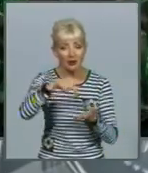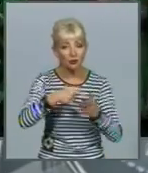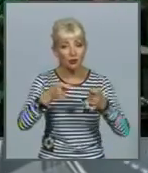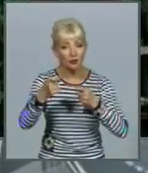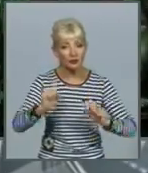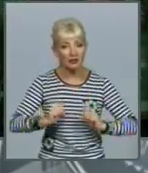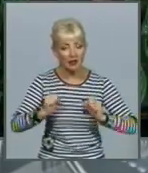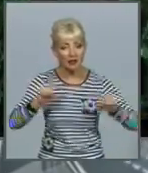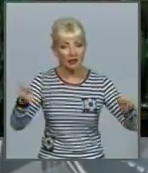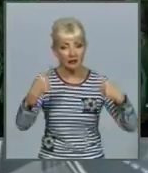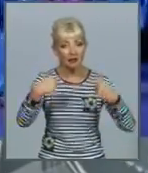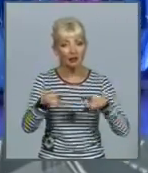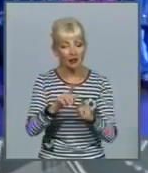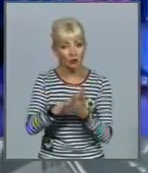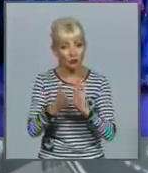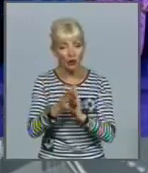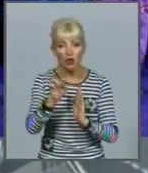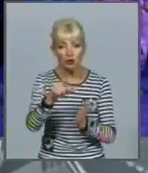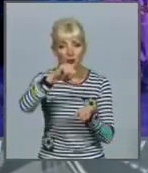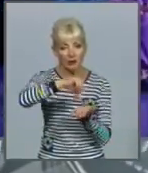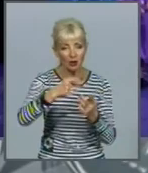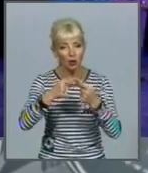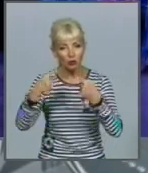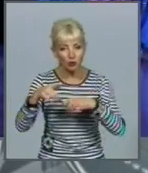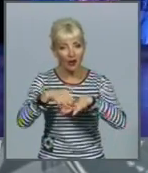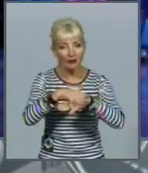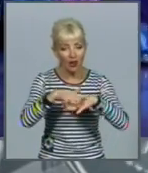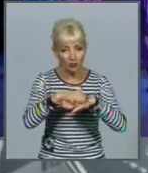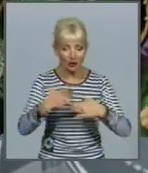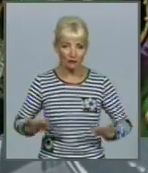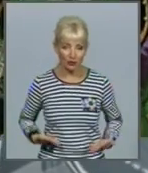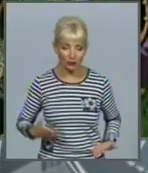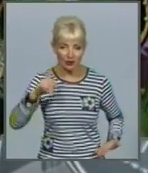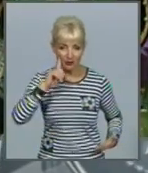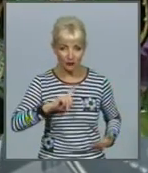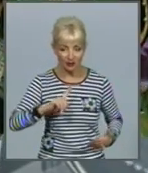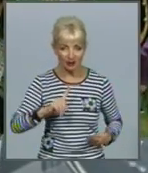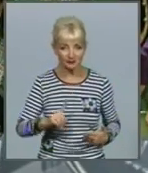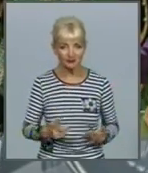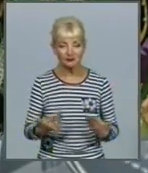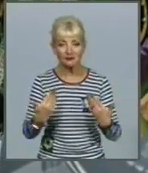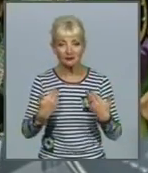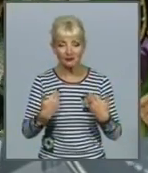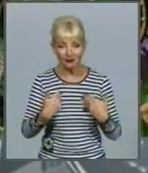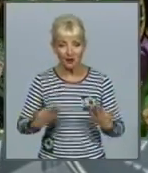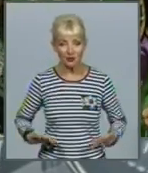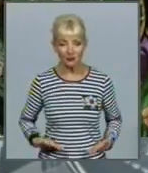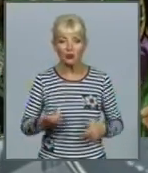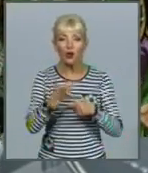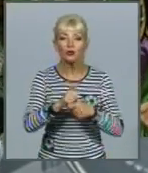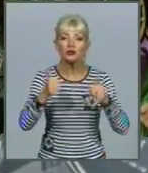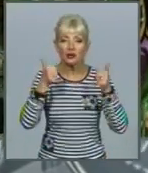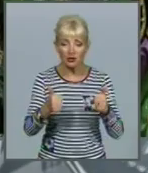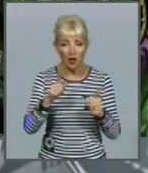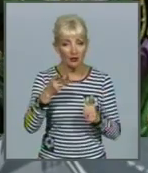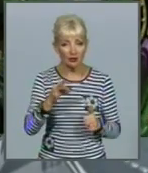умови, щоб представникам інших народностей жилося комфортно. Нам живеться дуже добре, тому що Харків – толерантний